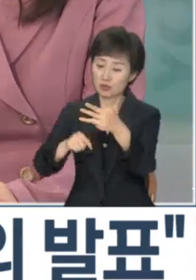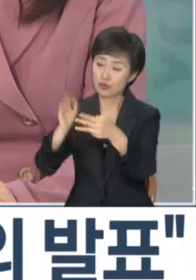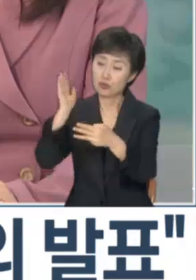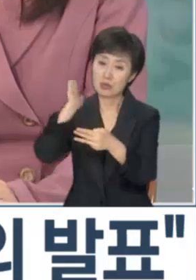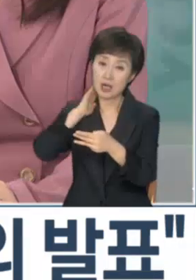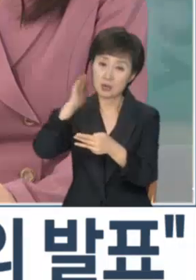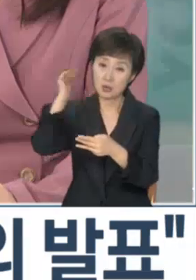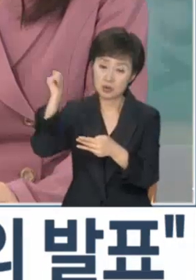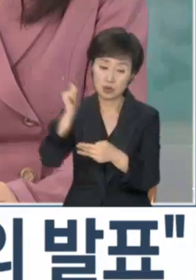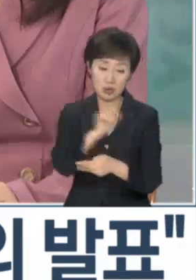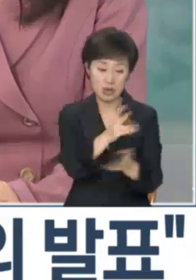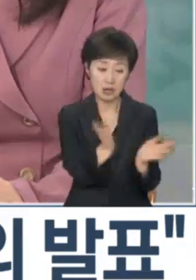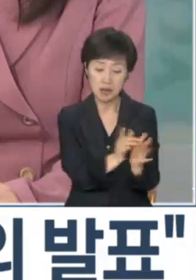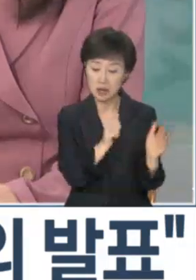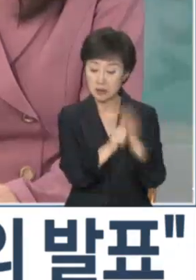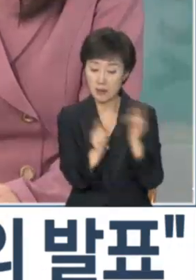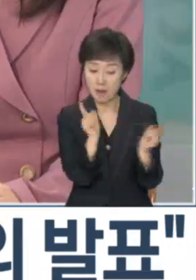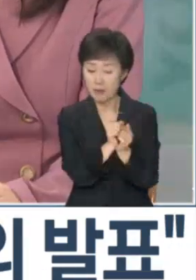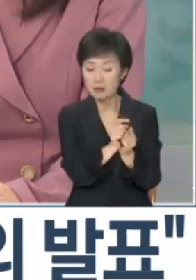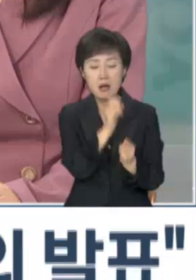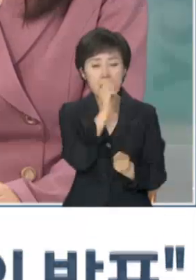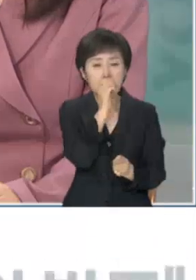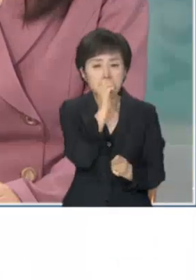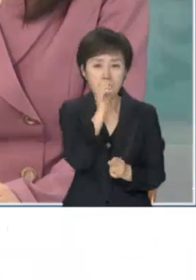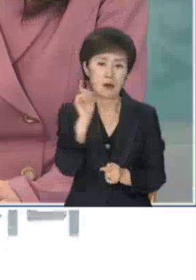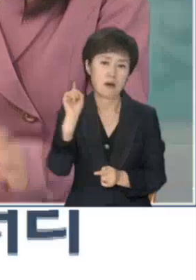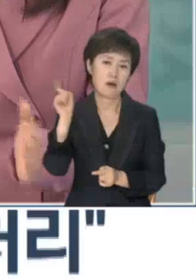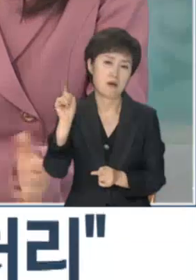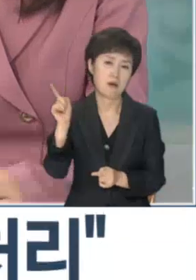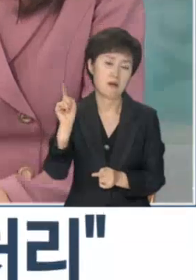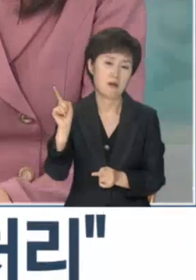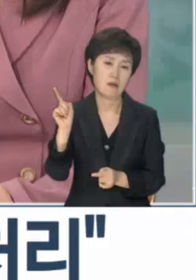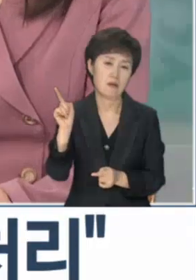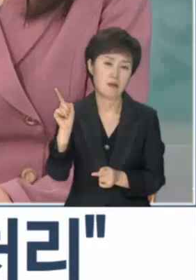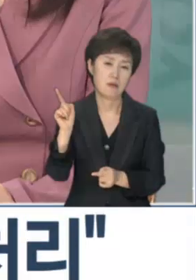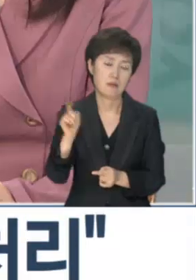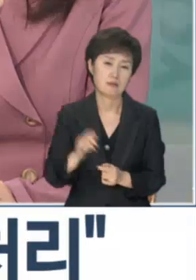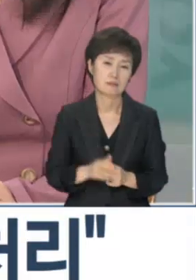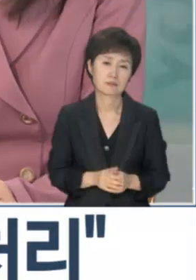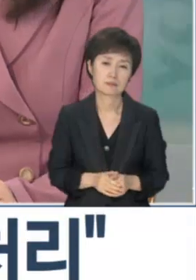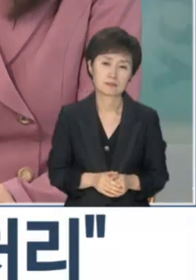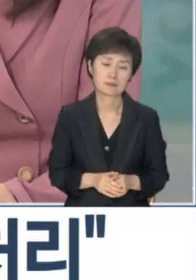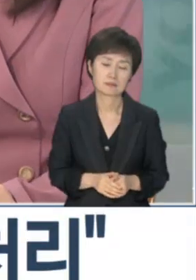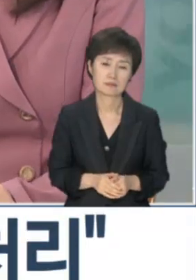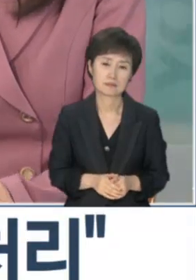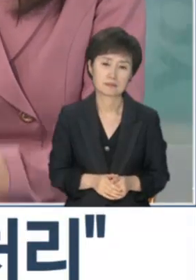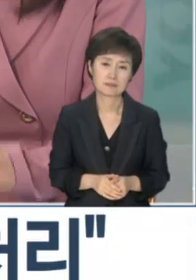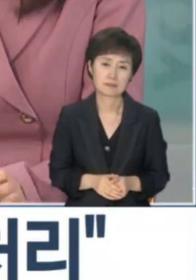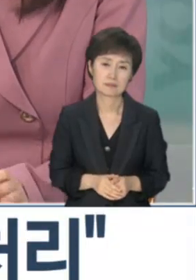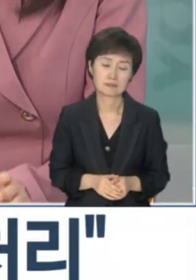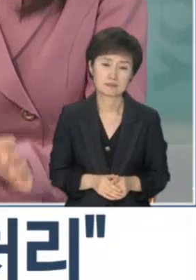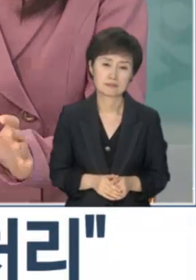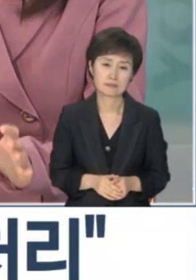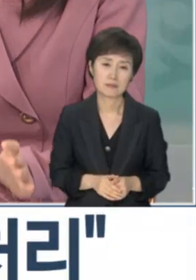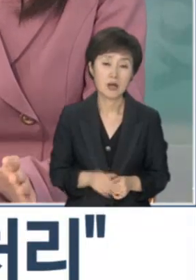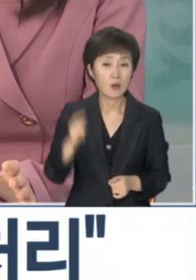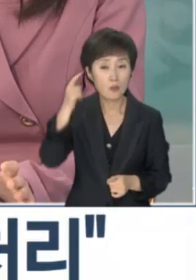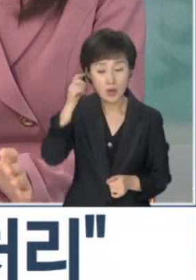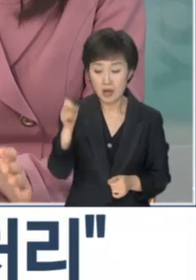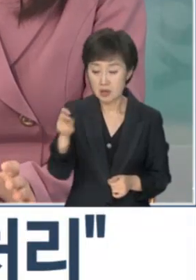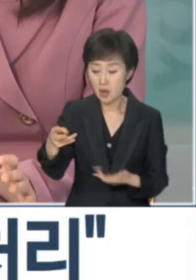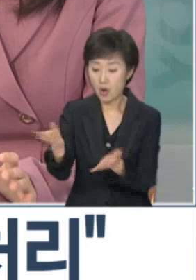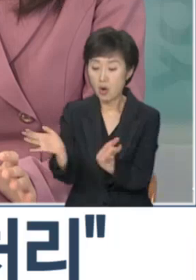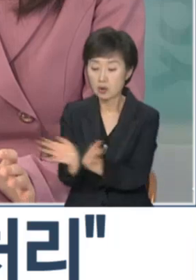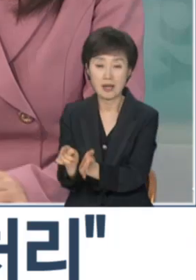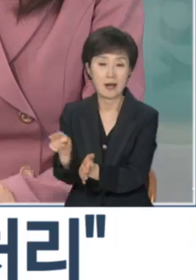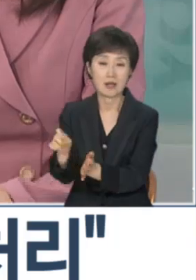한 번도 지금 야당 대표를 만나지 않고 있다라는 점은 또 제가 또다시 뭐 강조하지는 않겠습니다. 그만큼 여당에서도